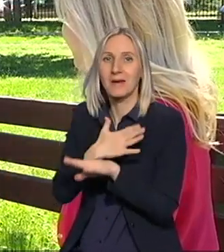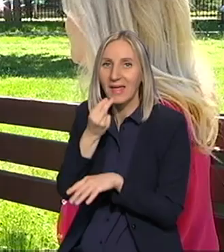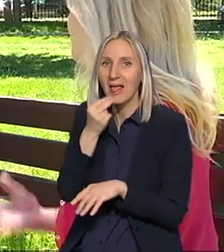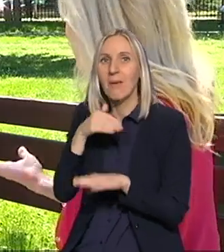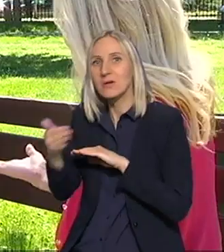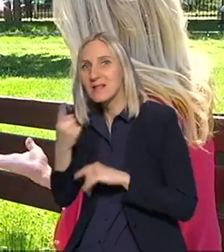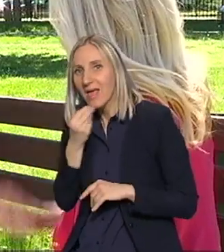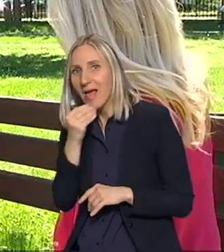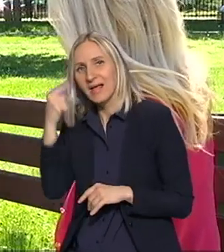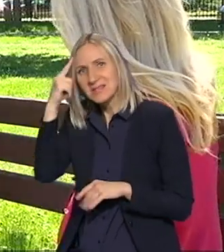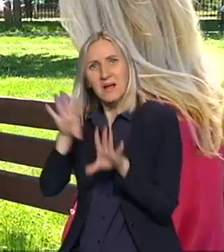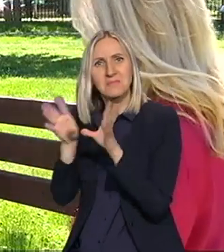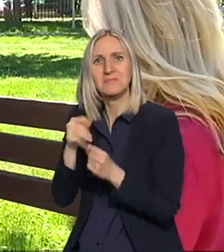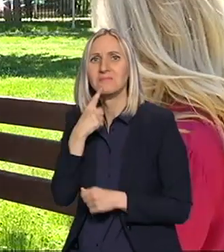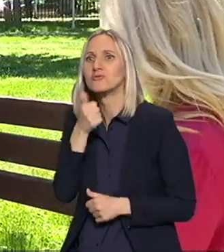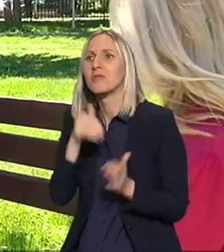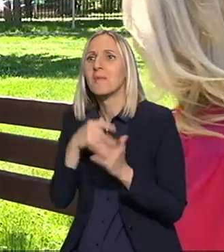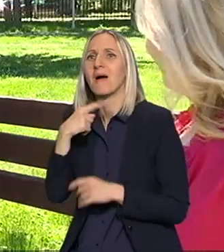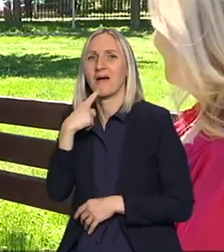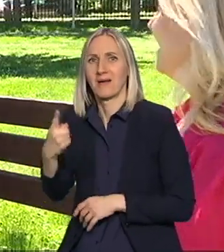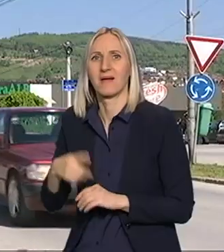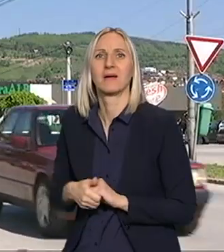je to. Bravo!